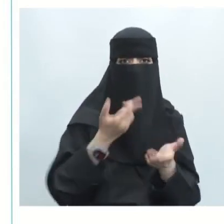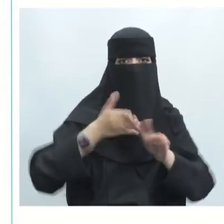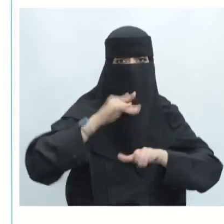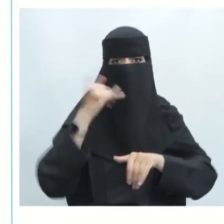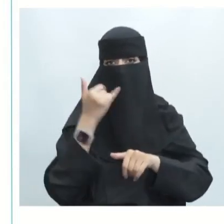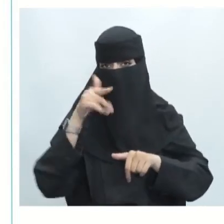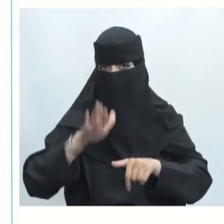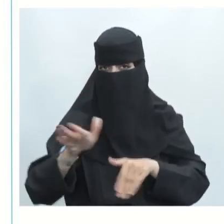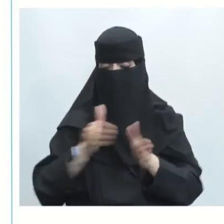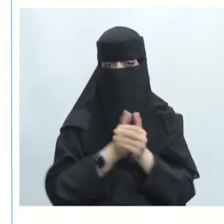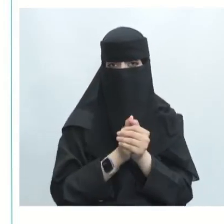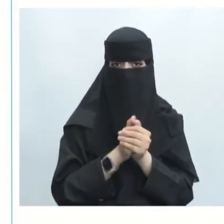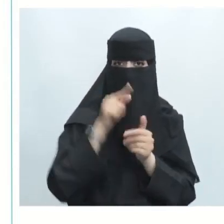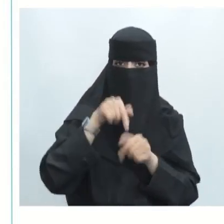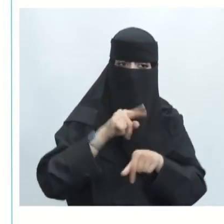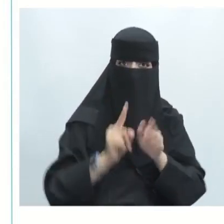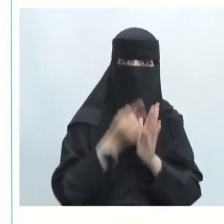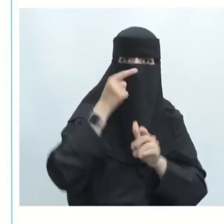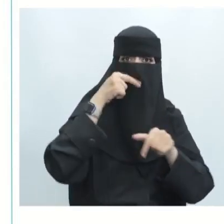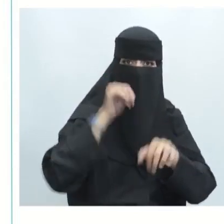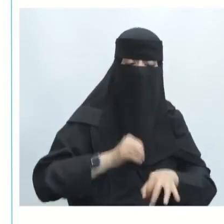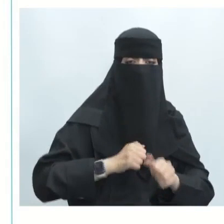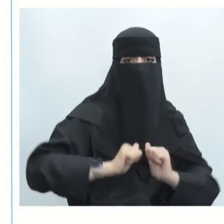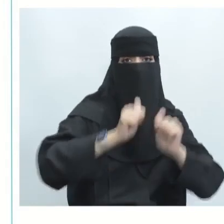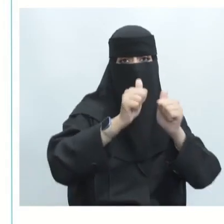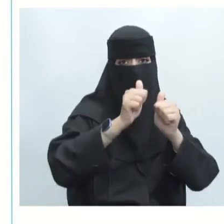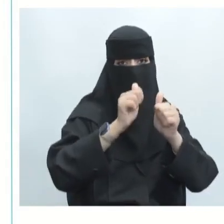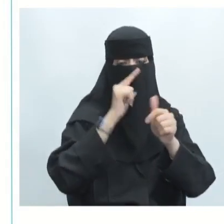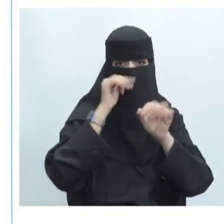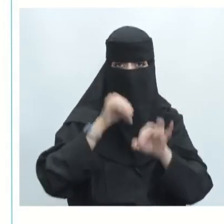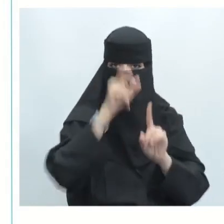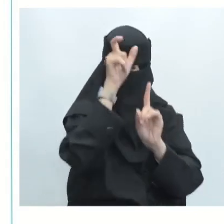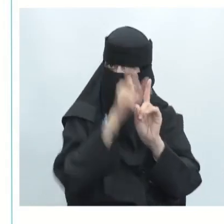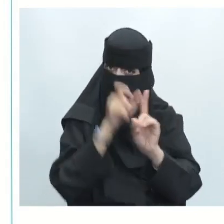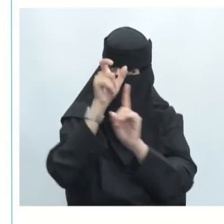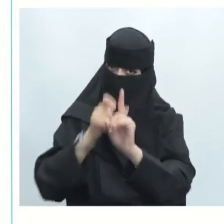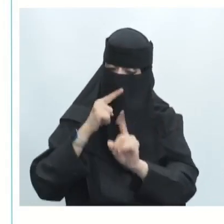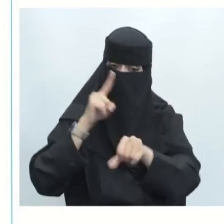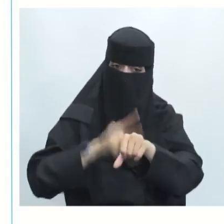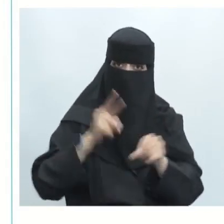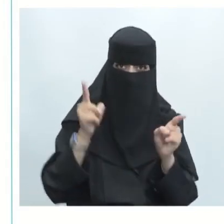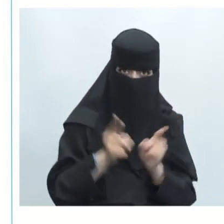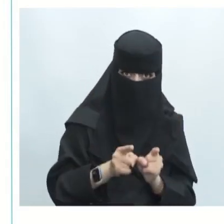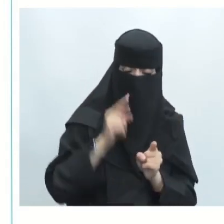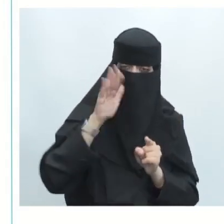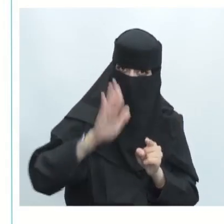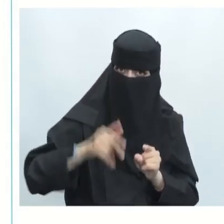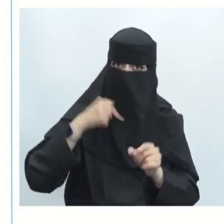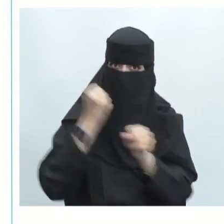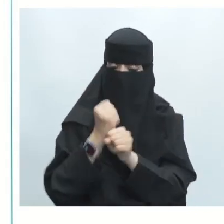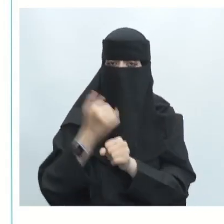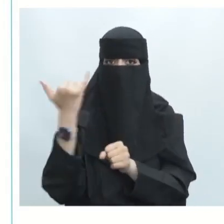اهميه و ذات الاولويه بمعنى قد يكون لدى الموظفين وقت ضيق ولكن لدينا اولويات نحن